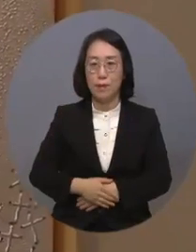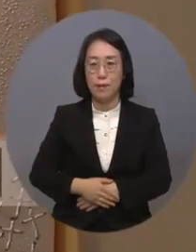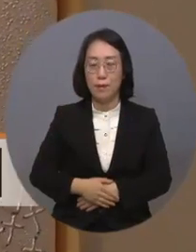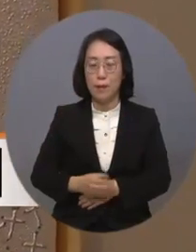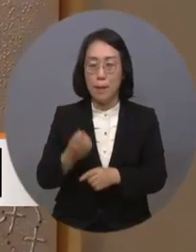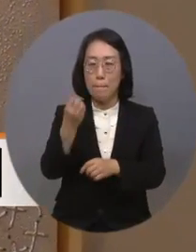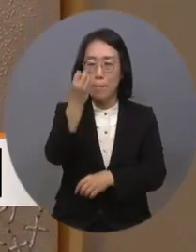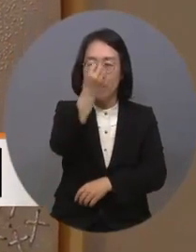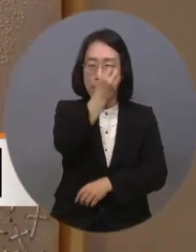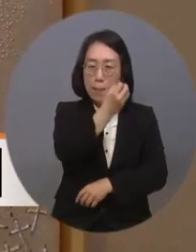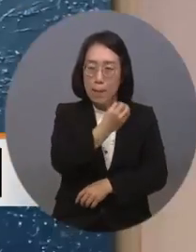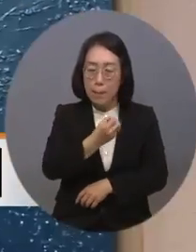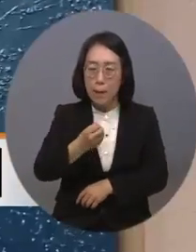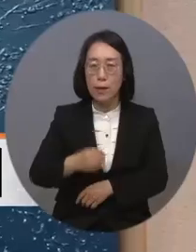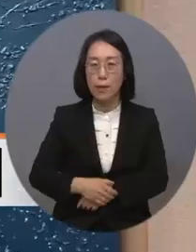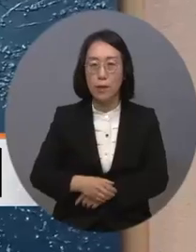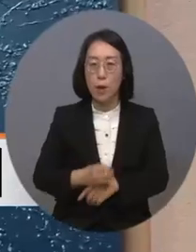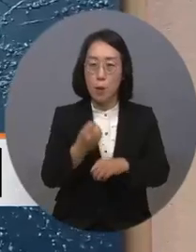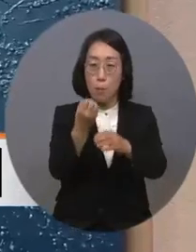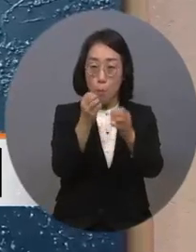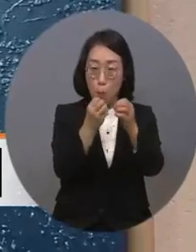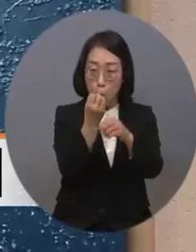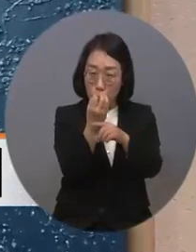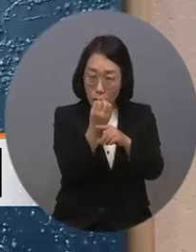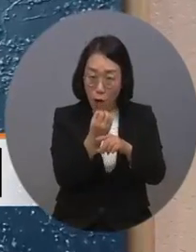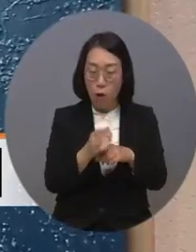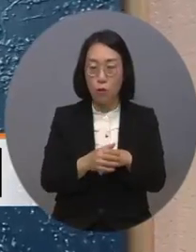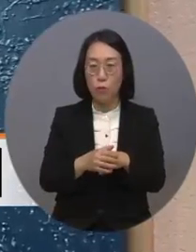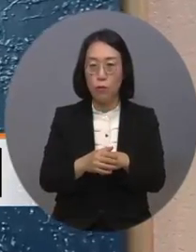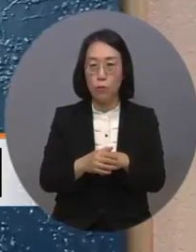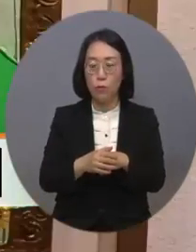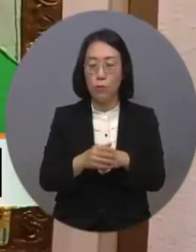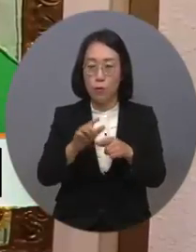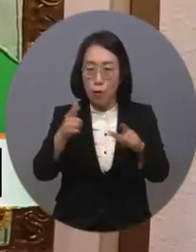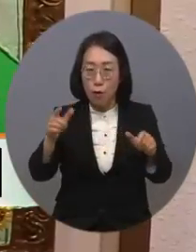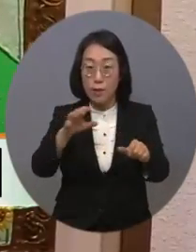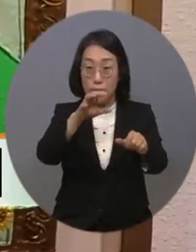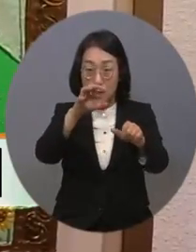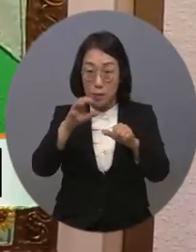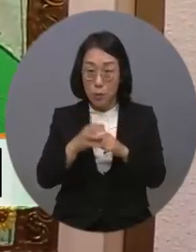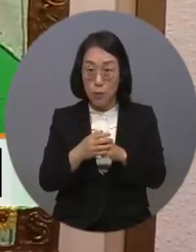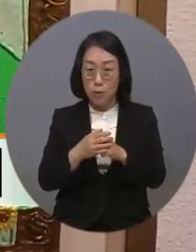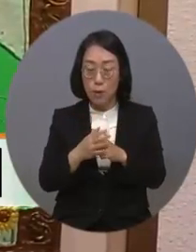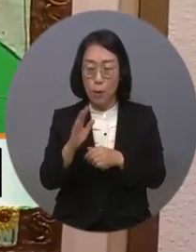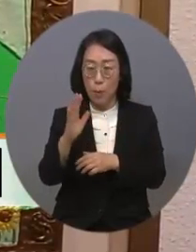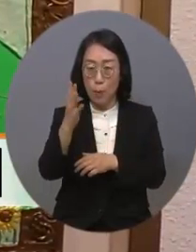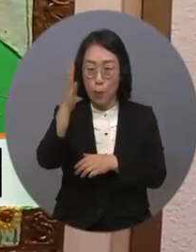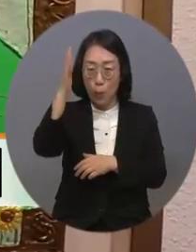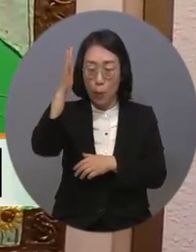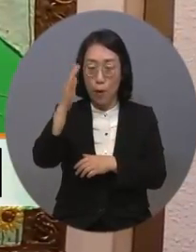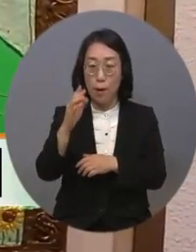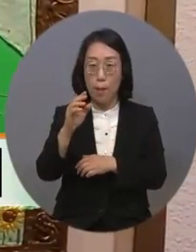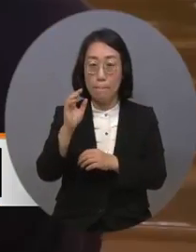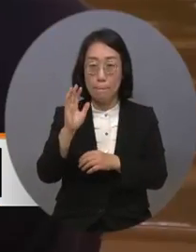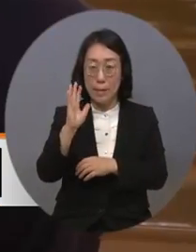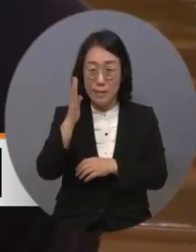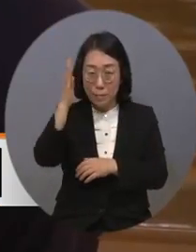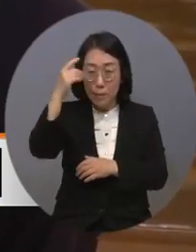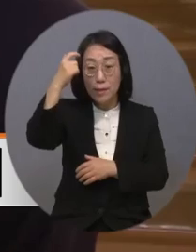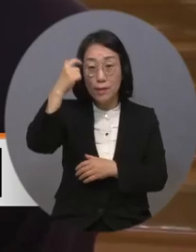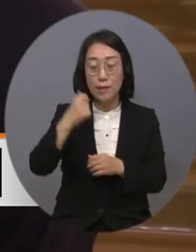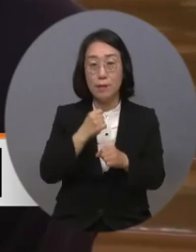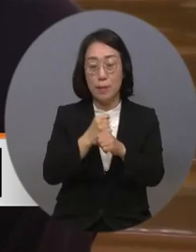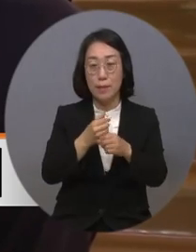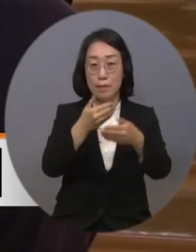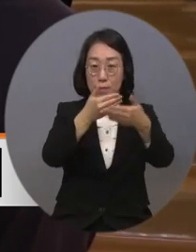반짝이는 큐빅과 펄 등을 소재로 삼아 모던하면서도 작품 속 빛이 나는 고급스러운 느낌을 나타낸 신비로운